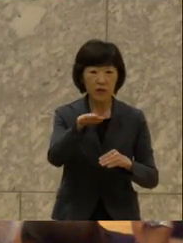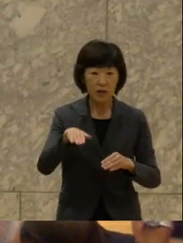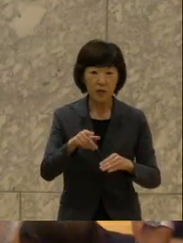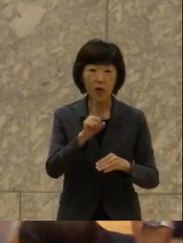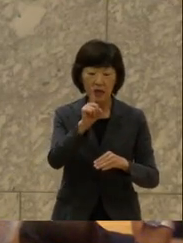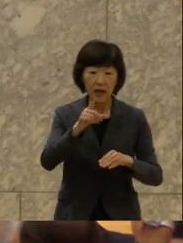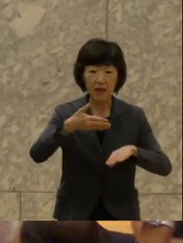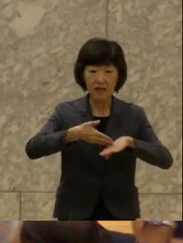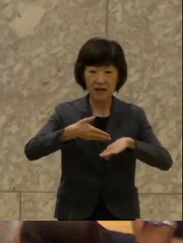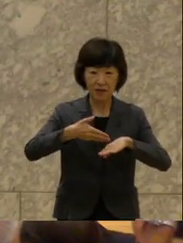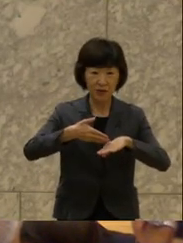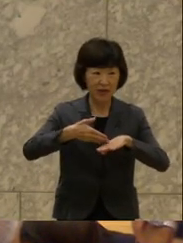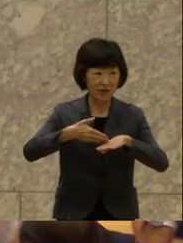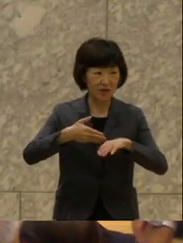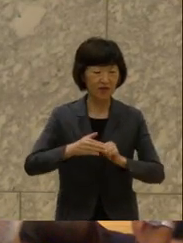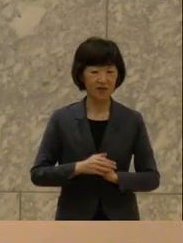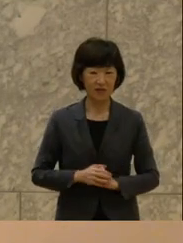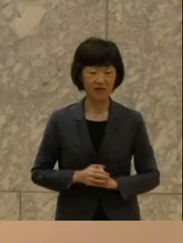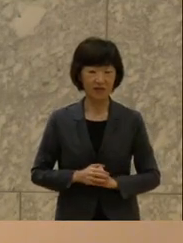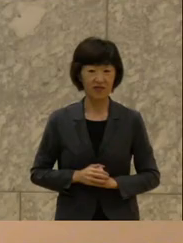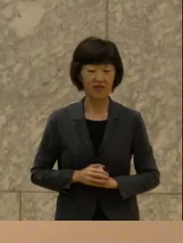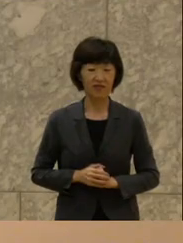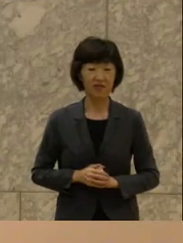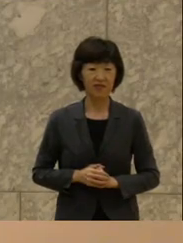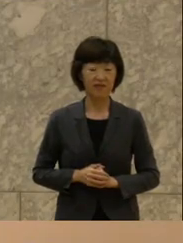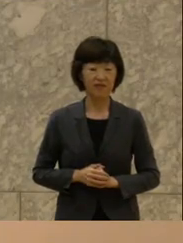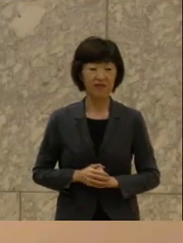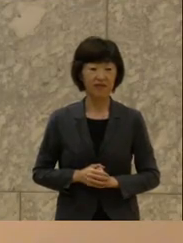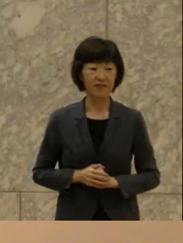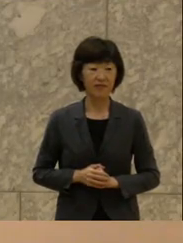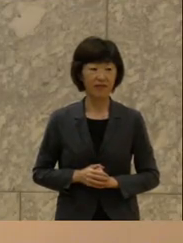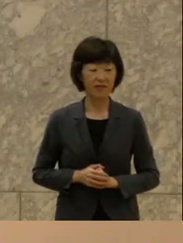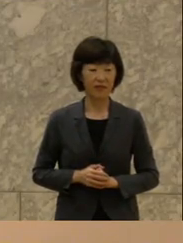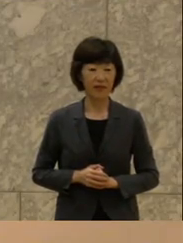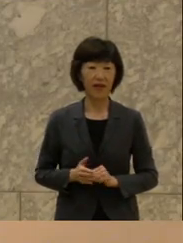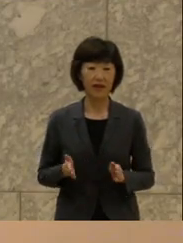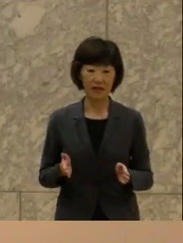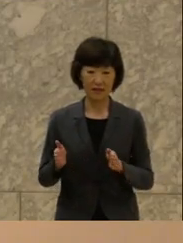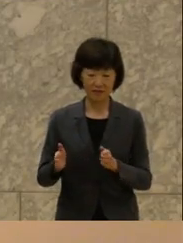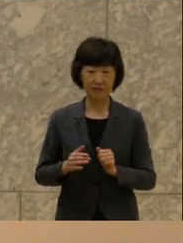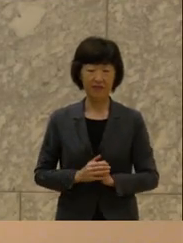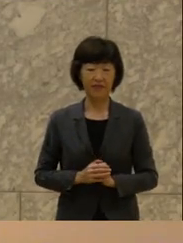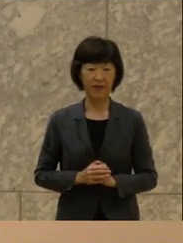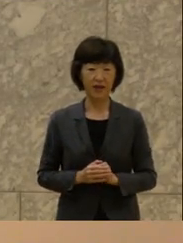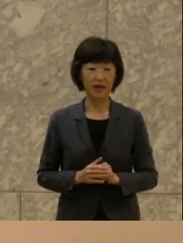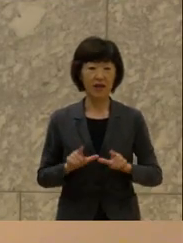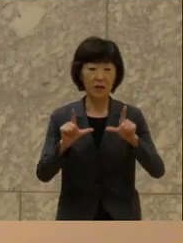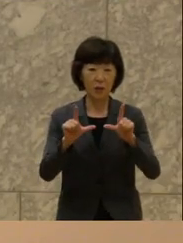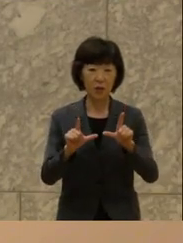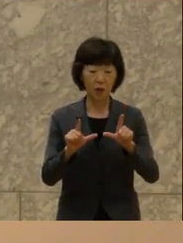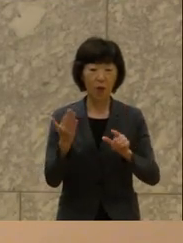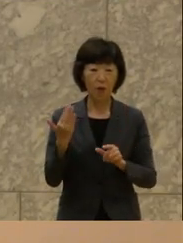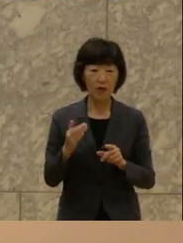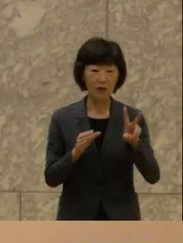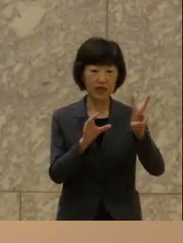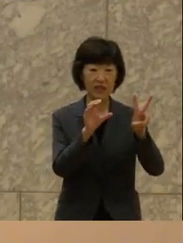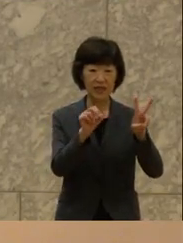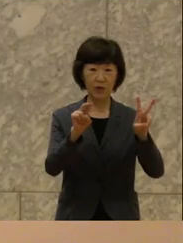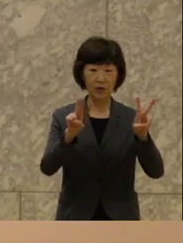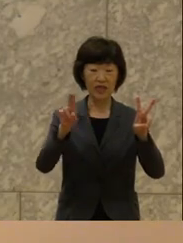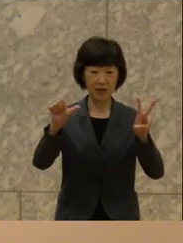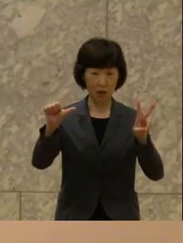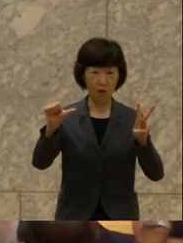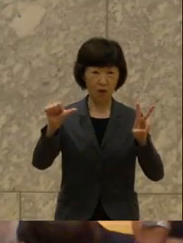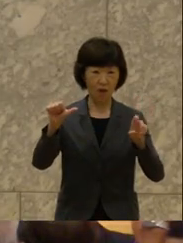したいと思いますので掛け声お願いいたしますねでは参りましょう東京フォワード2025